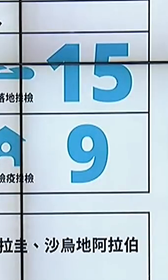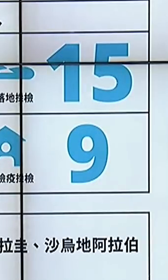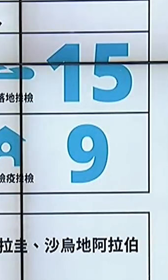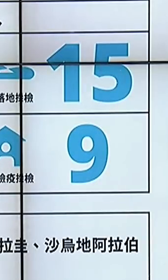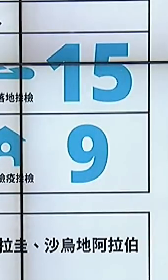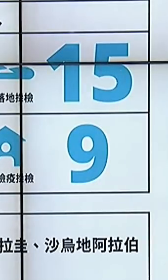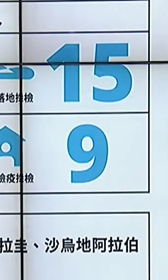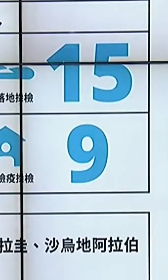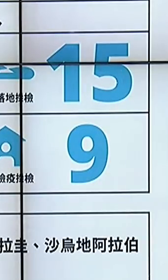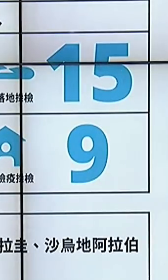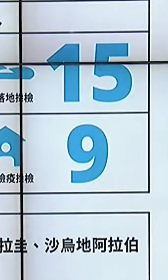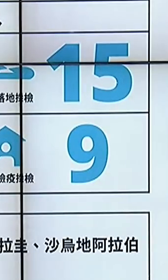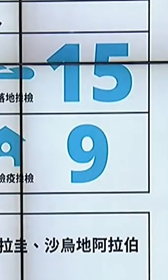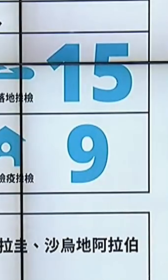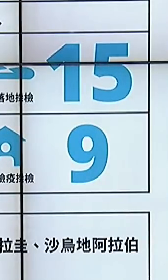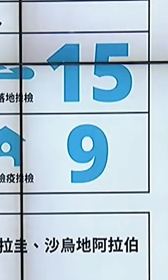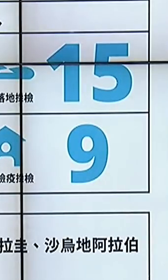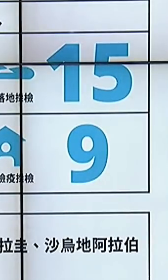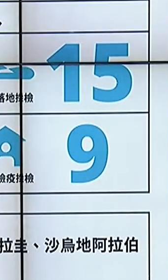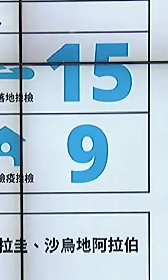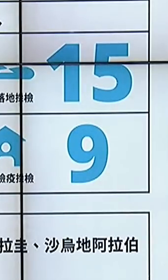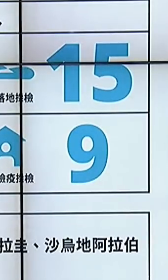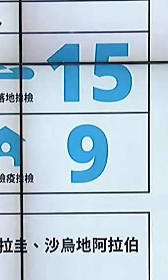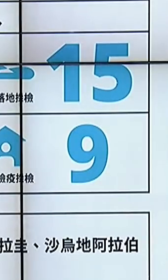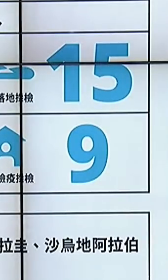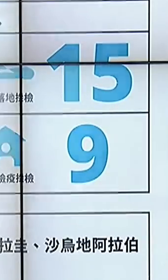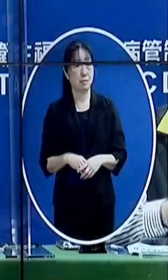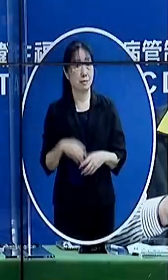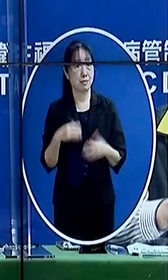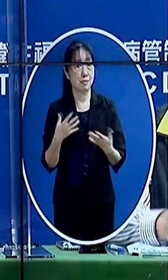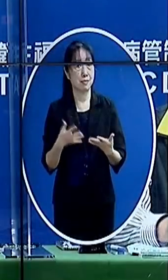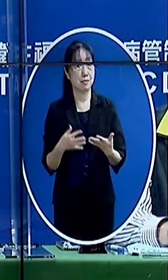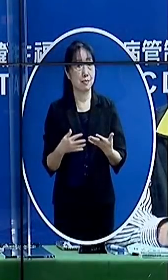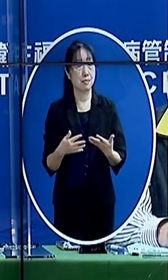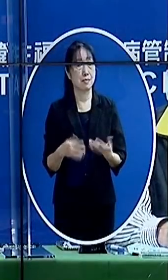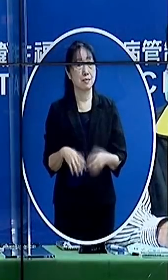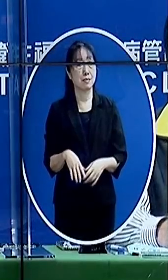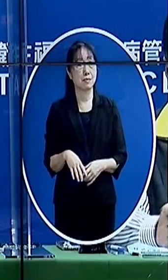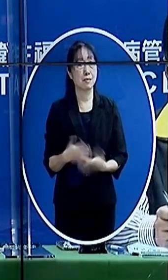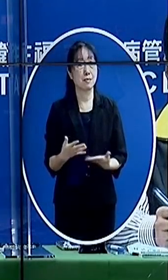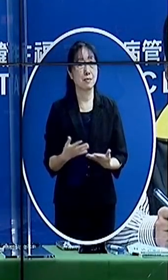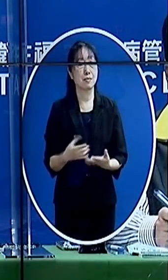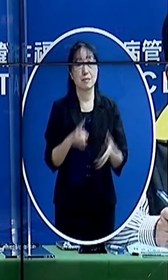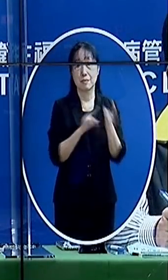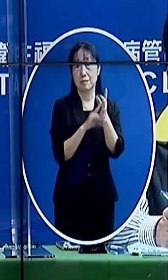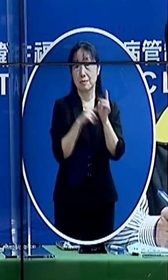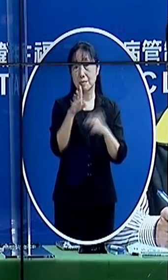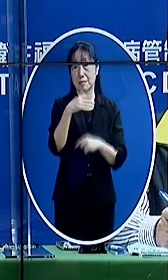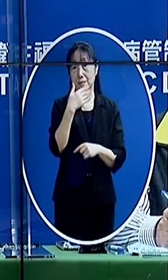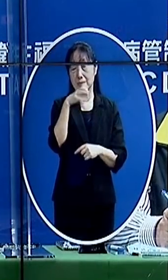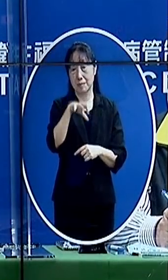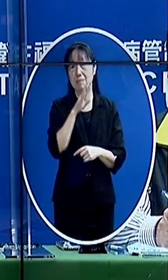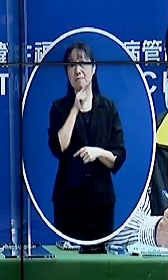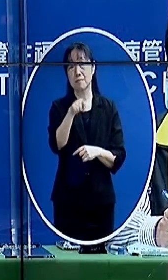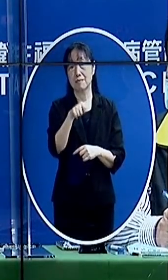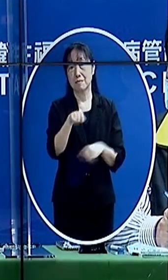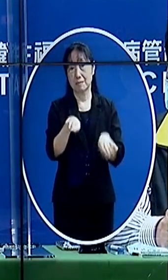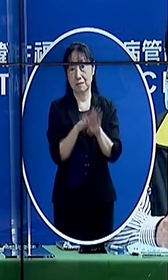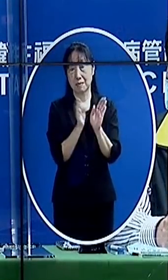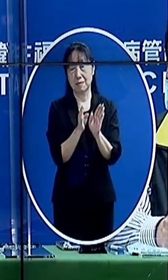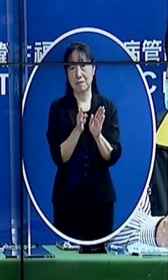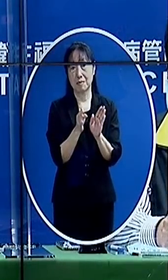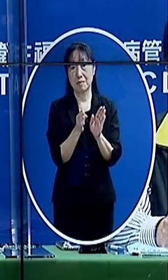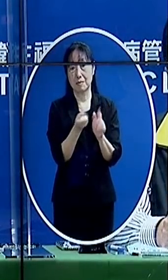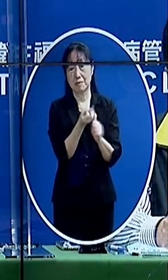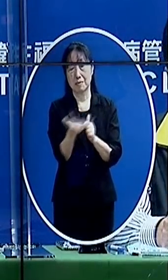社区的影响其实是比较低的，但现在疫情呢从这个机场一路扩散到社区，加上西提餐厅的群聚，今天